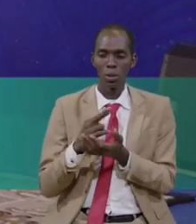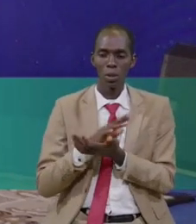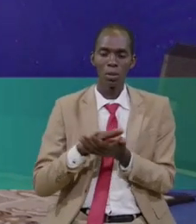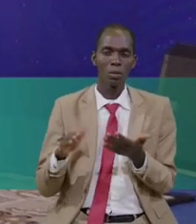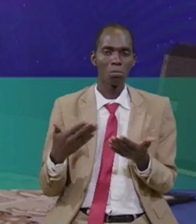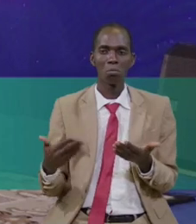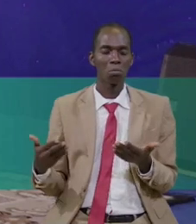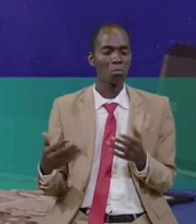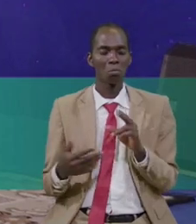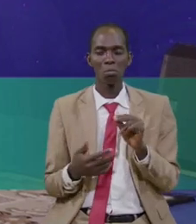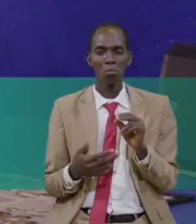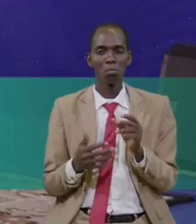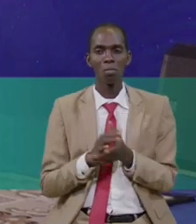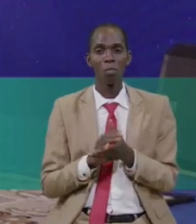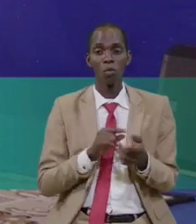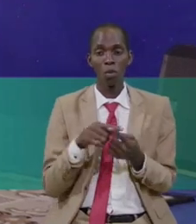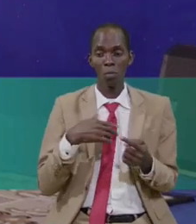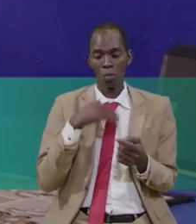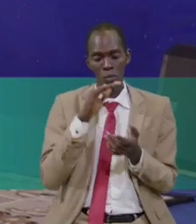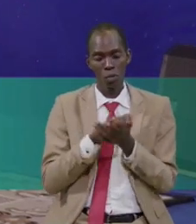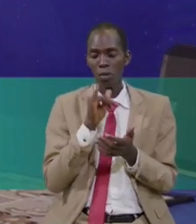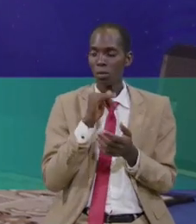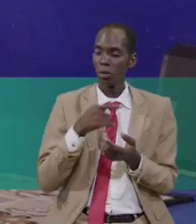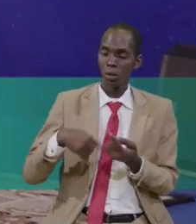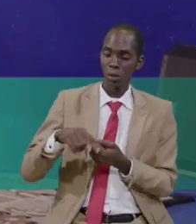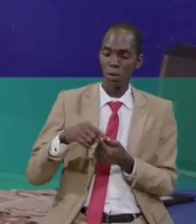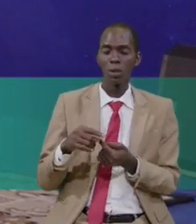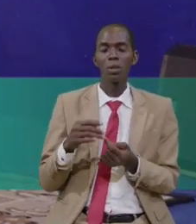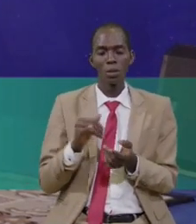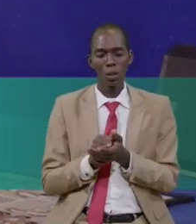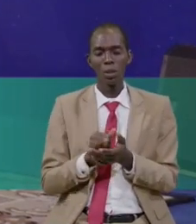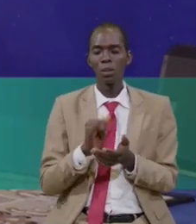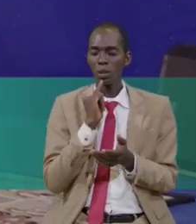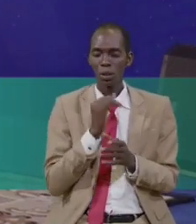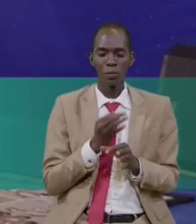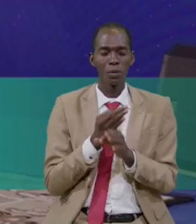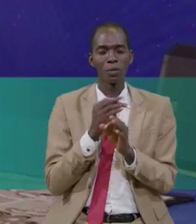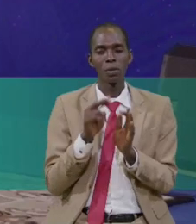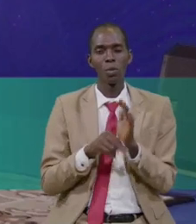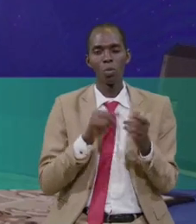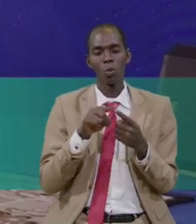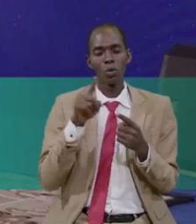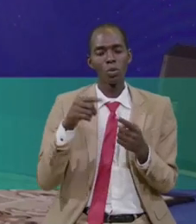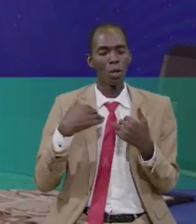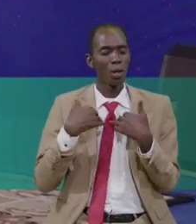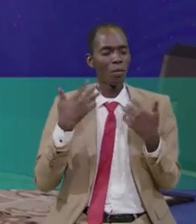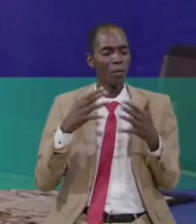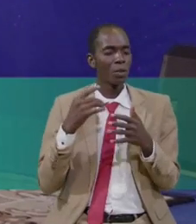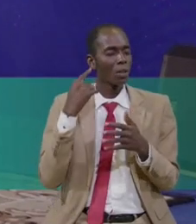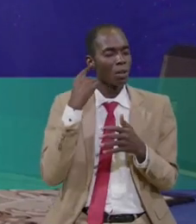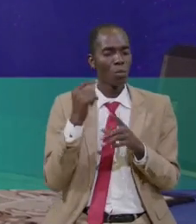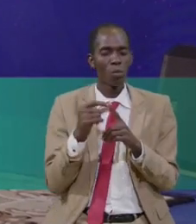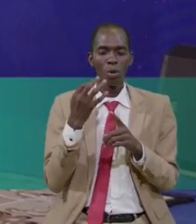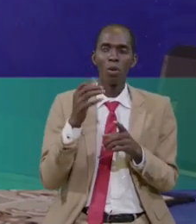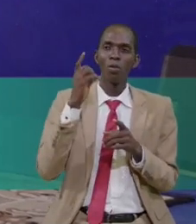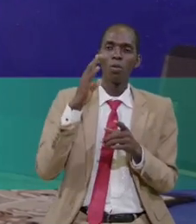est là, même quand elle n'est pas là. Ça, c'est la fidélité. Quand tu as la parole de Dieu, et c'est ce que la parole de Dieu a